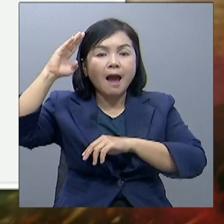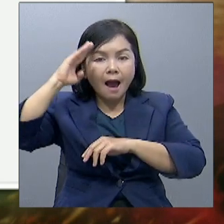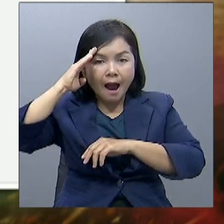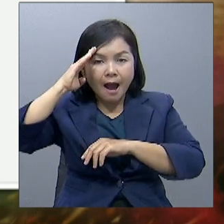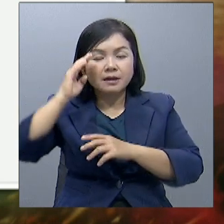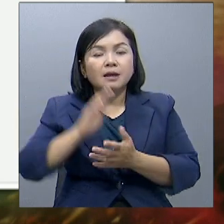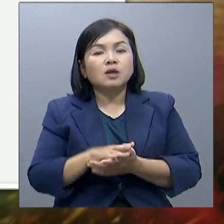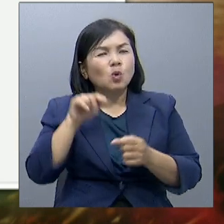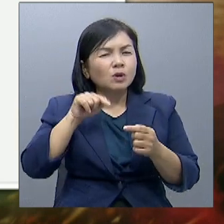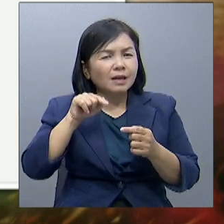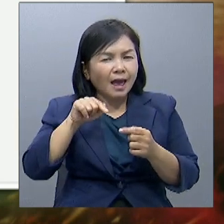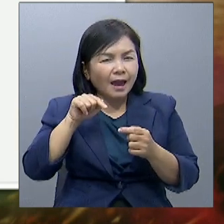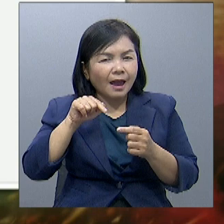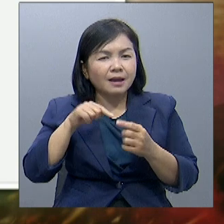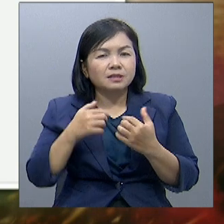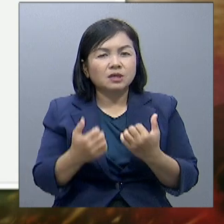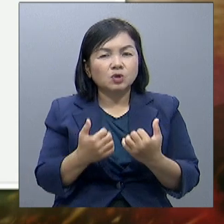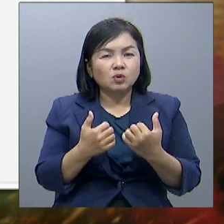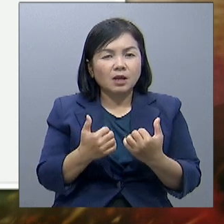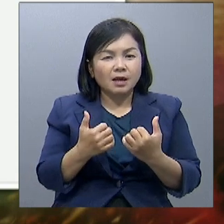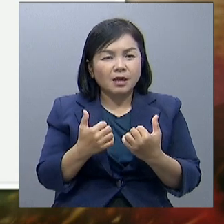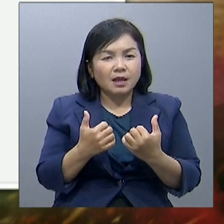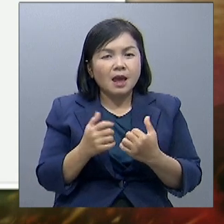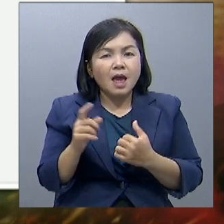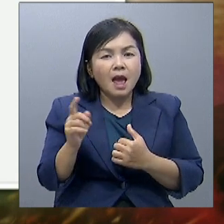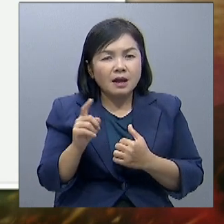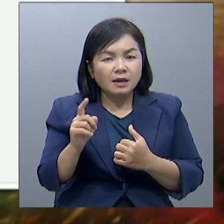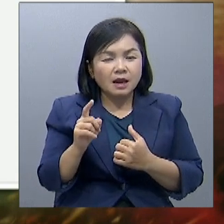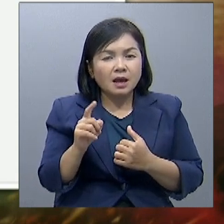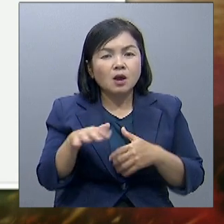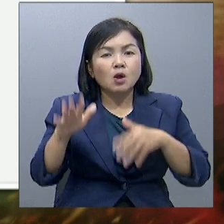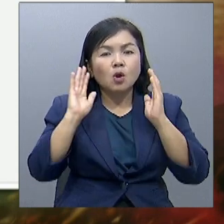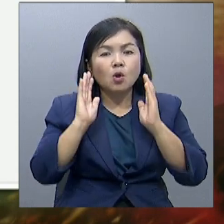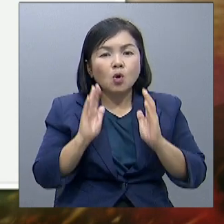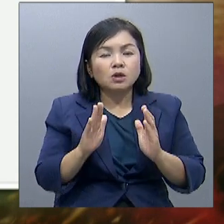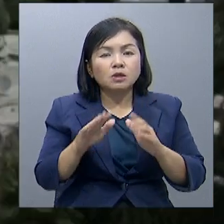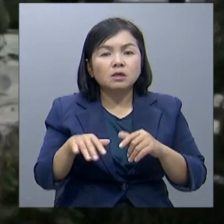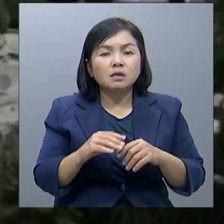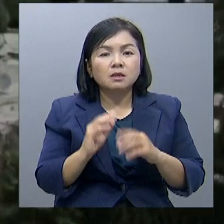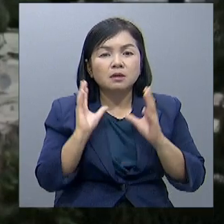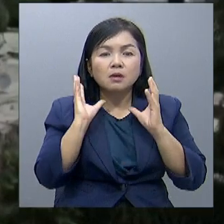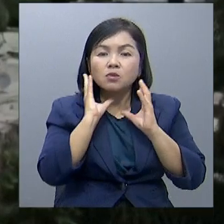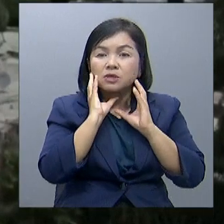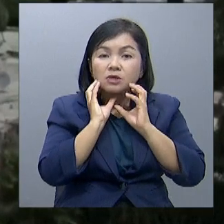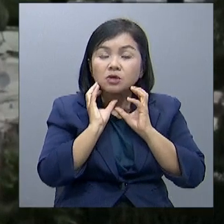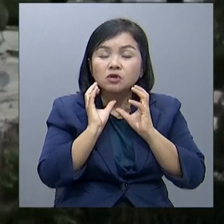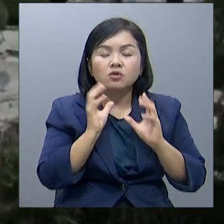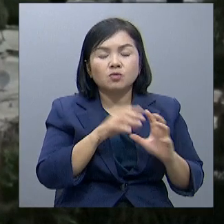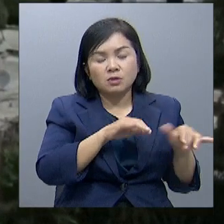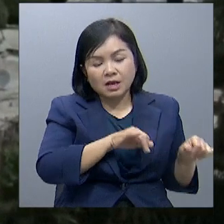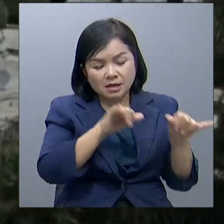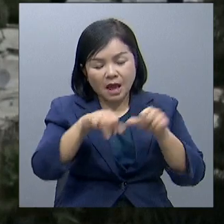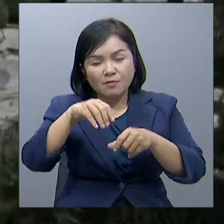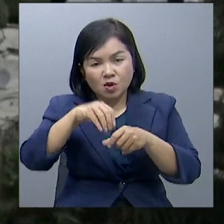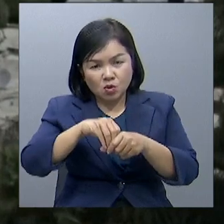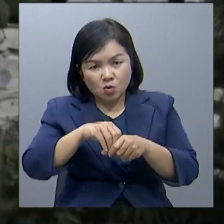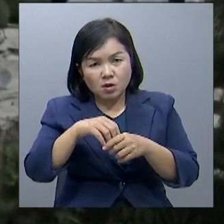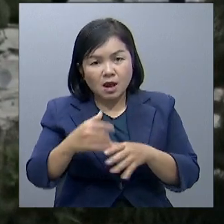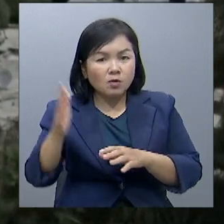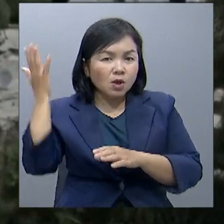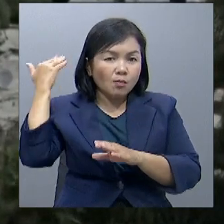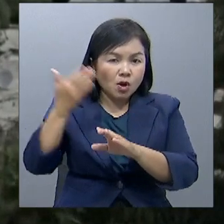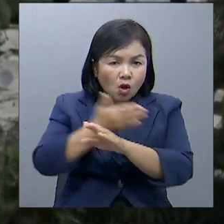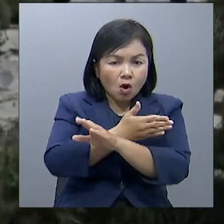สีเทานี่เองค่ะก็คือพื้นที่ที่ที่ผู้ตั้งถิ่นทหารชาวยิวอาศัยแล้วก็ตั้งนิคมอยู่แต่ว่าในช่วงหลายปีที่ผ่านมาค่ะชาว